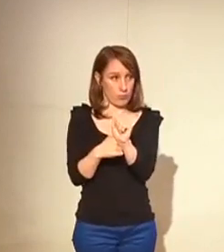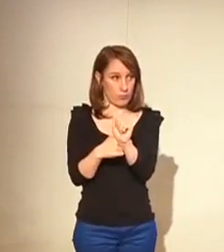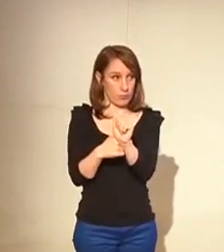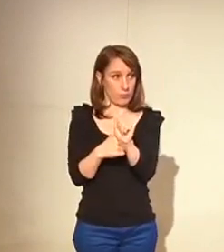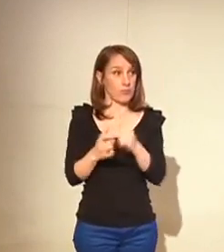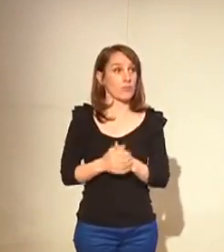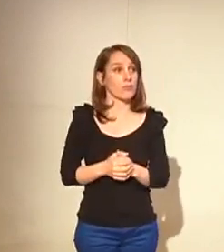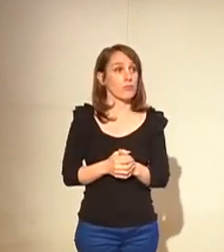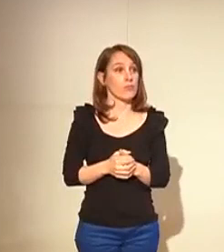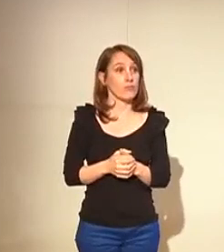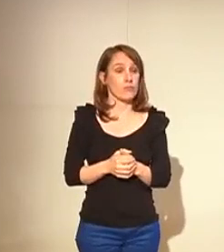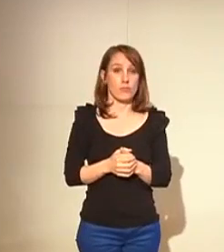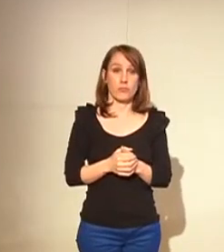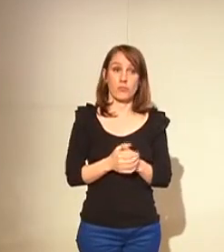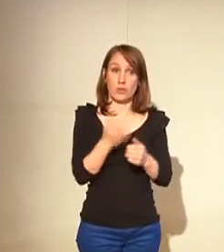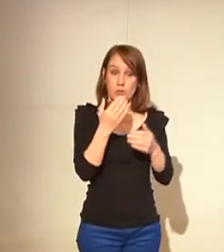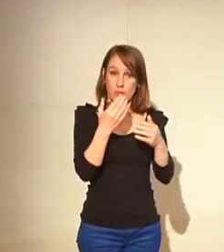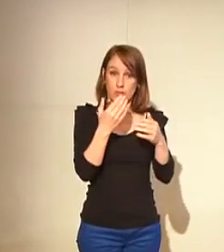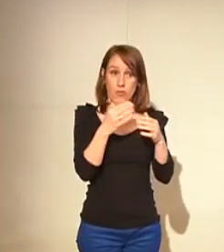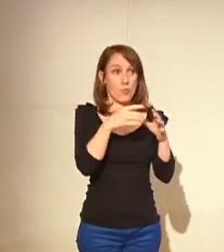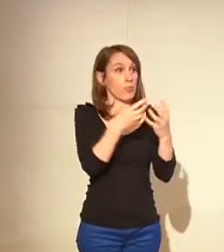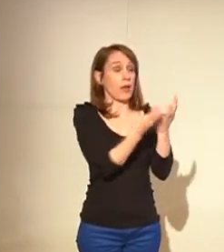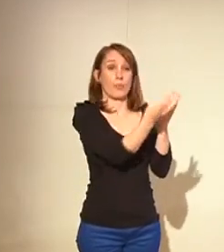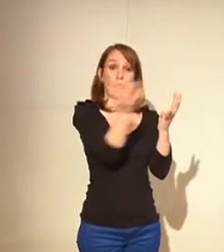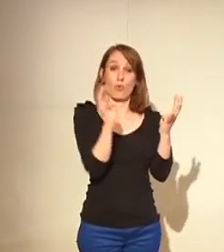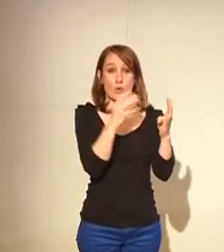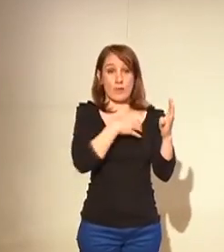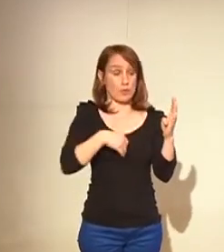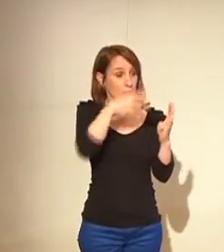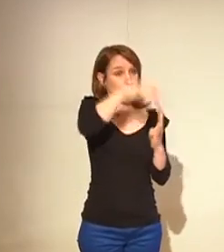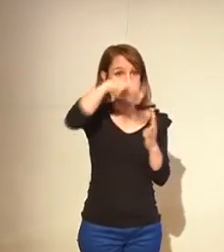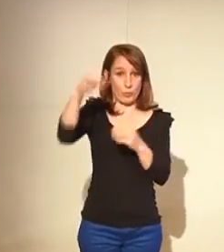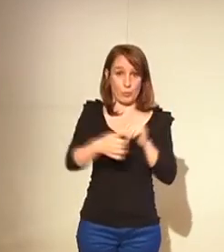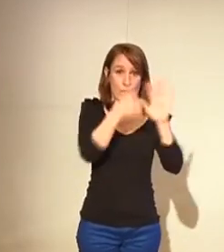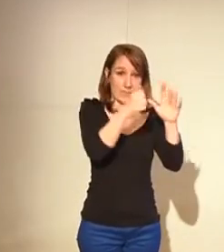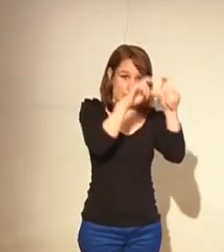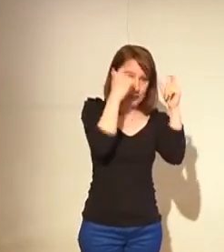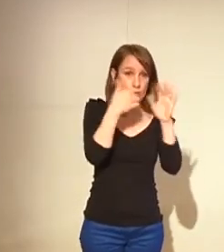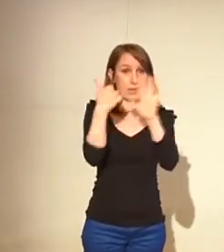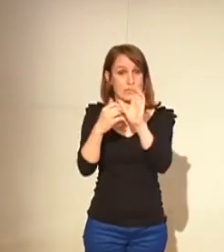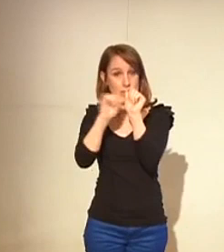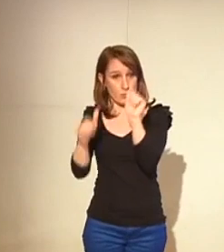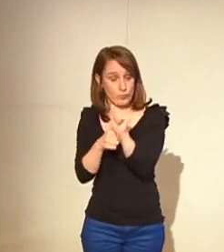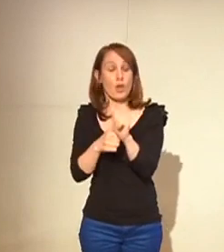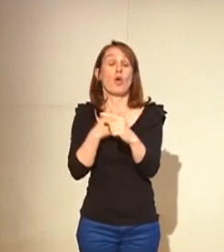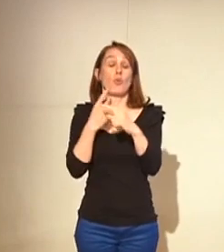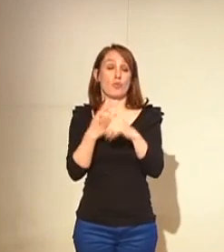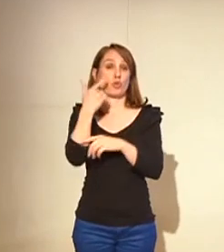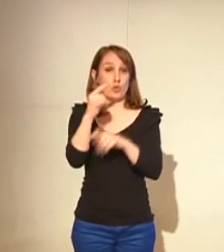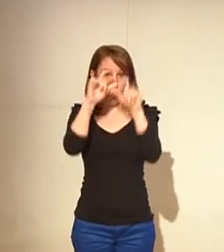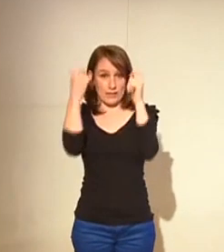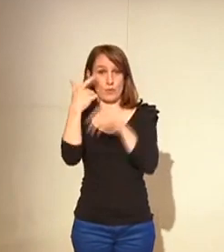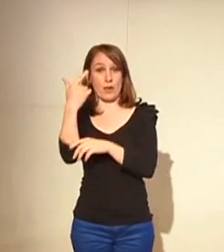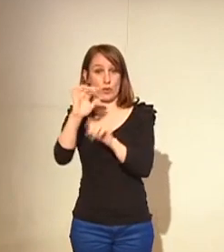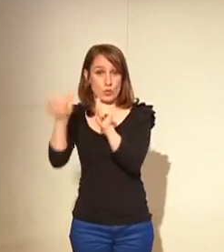suppléentss issu du conseil municipal et également deux titulaires et deux suppléants